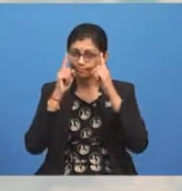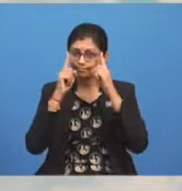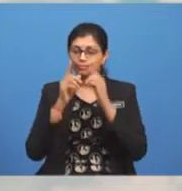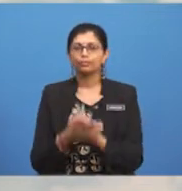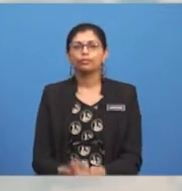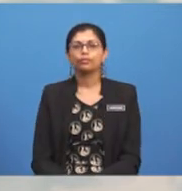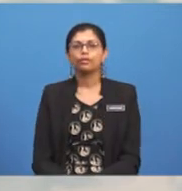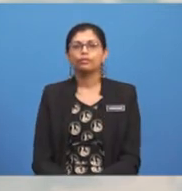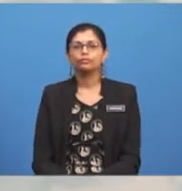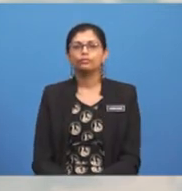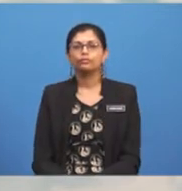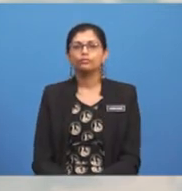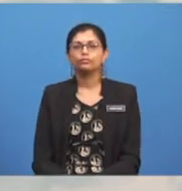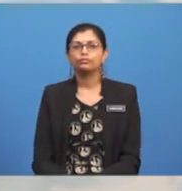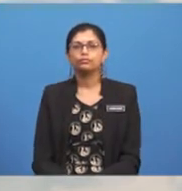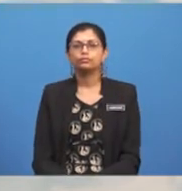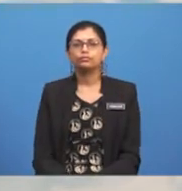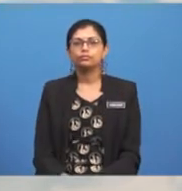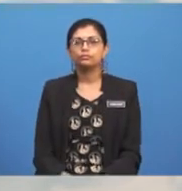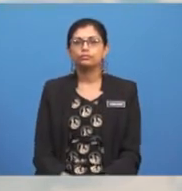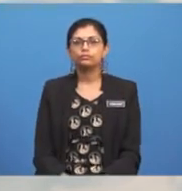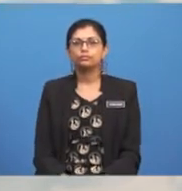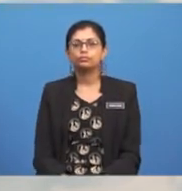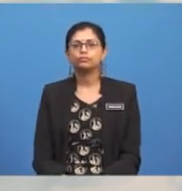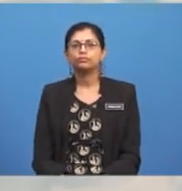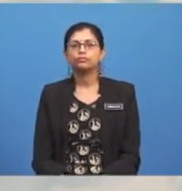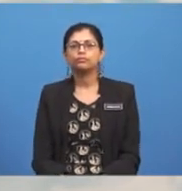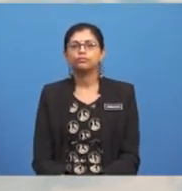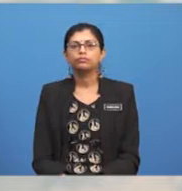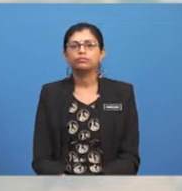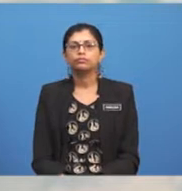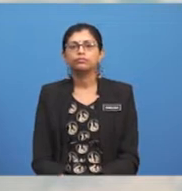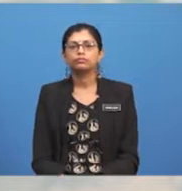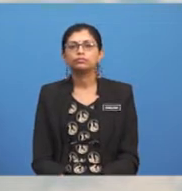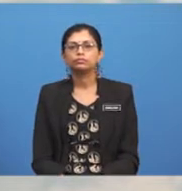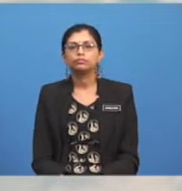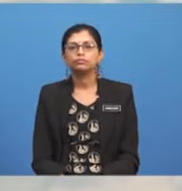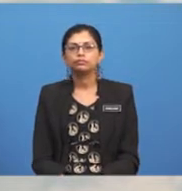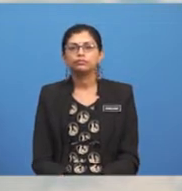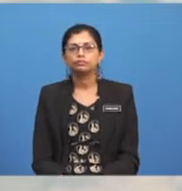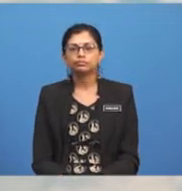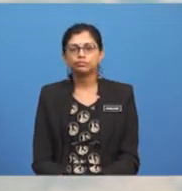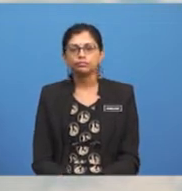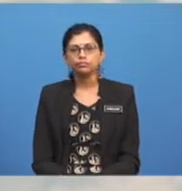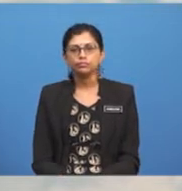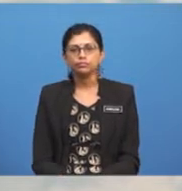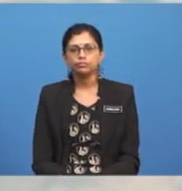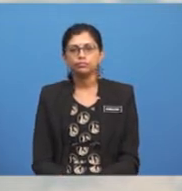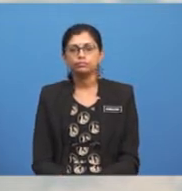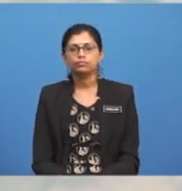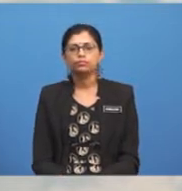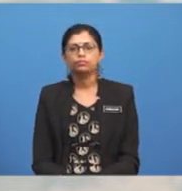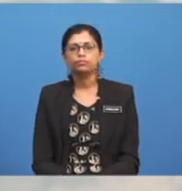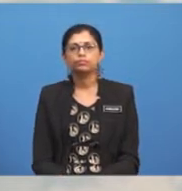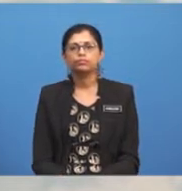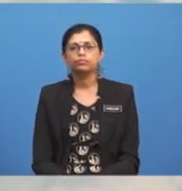bersamaan dengan magnitude tenaga keupayaan graviti U pada satu objek pada jarak dari pusat